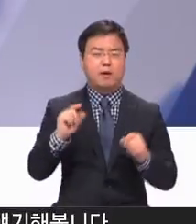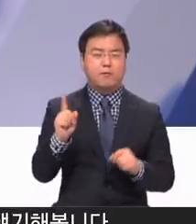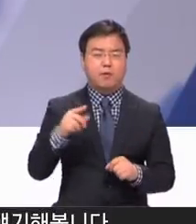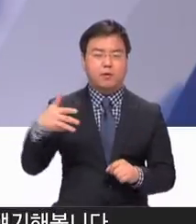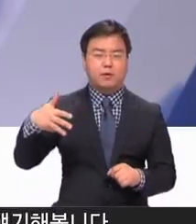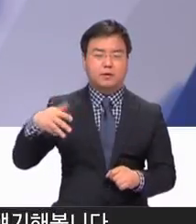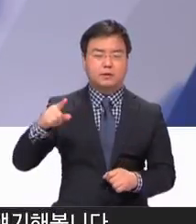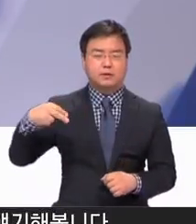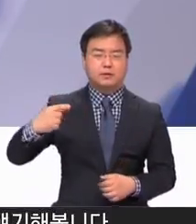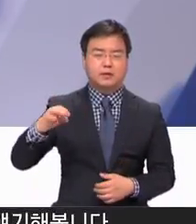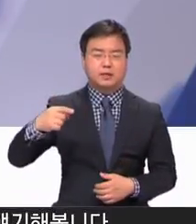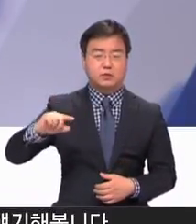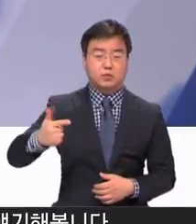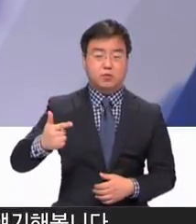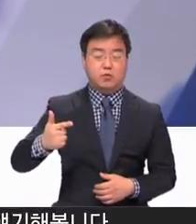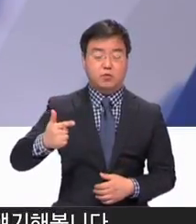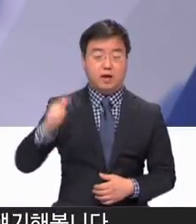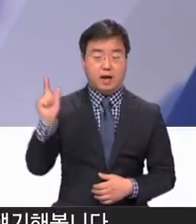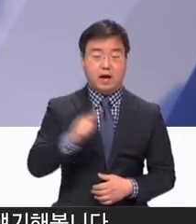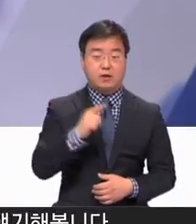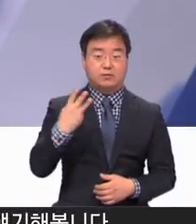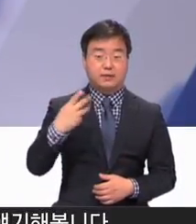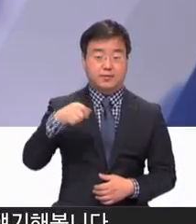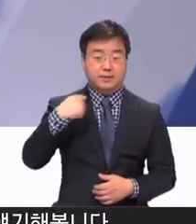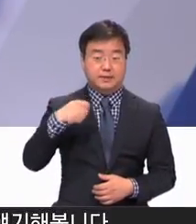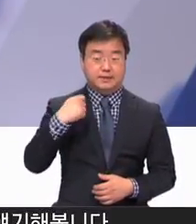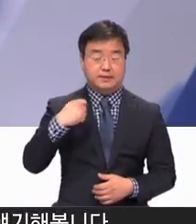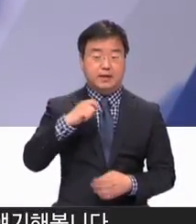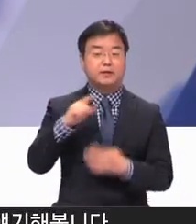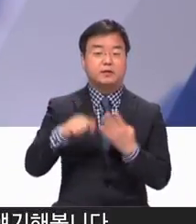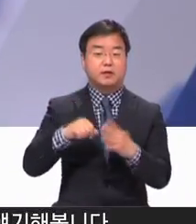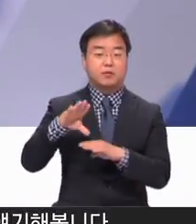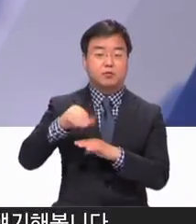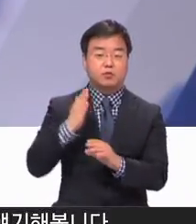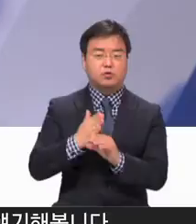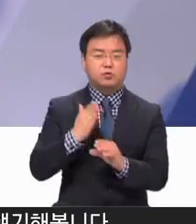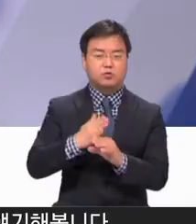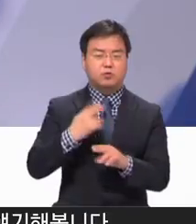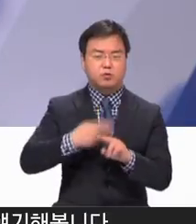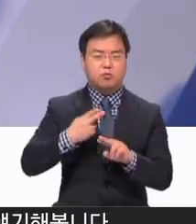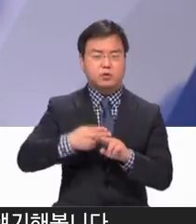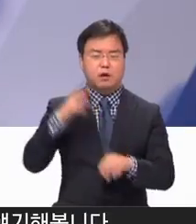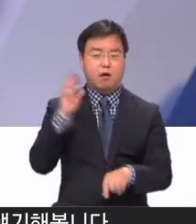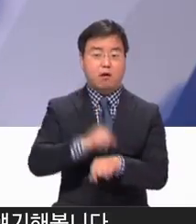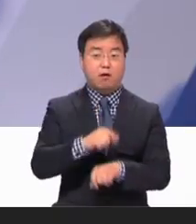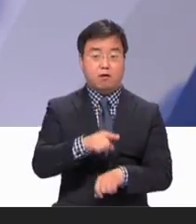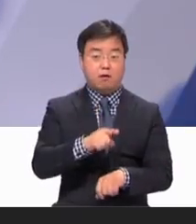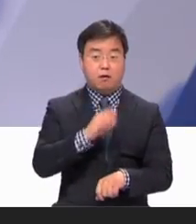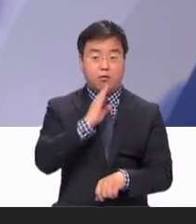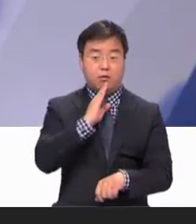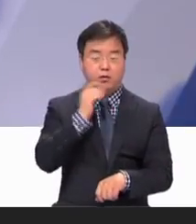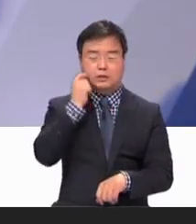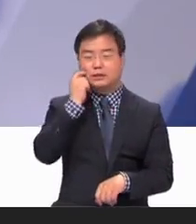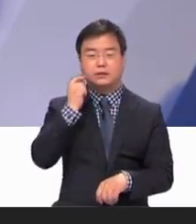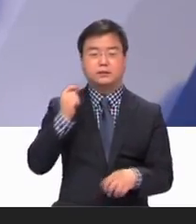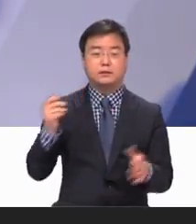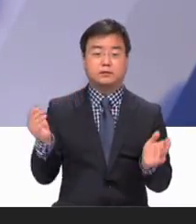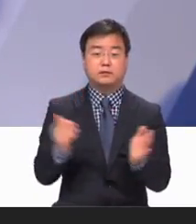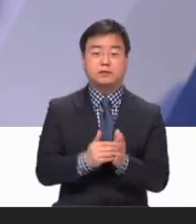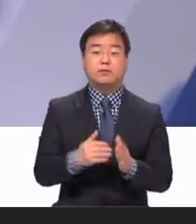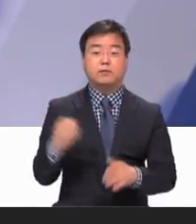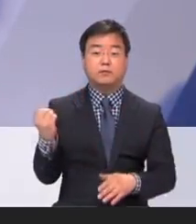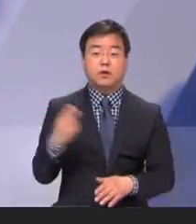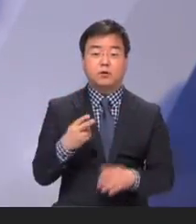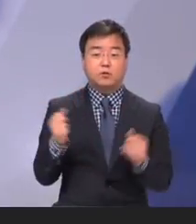씨, 삼시세끼라는 예능 프로그램에서 차승원 씨가 만능 요리남으로 등장을 해서 엄청난 인기를 얻고 있고